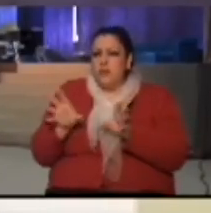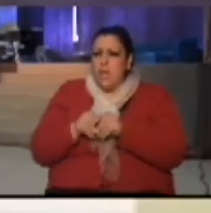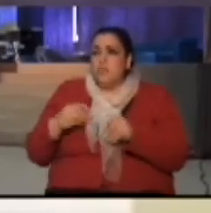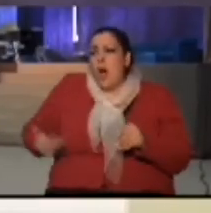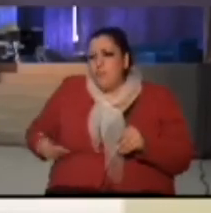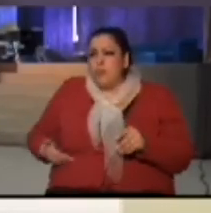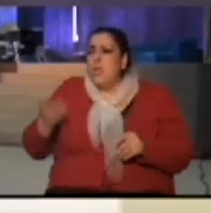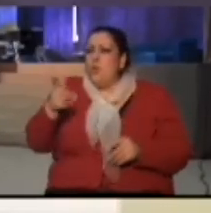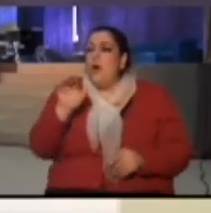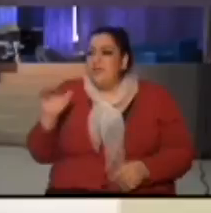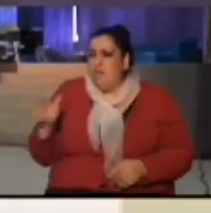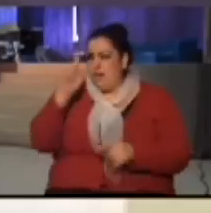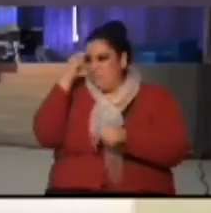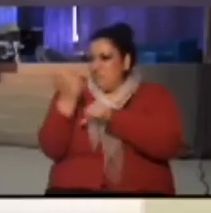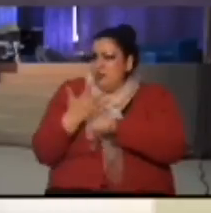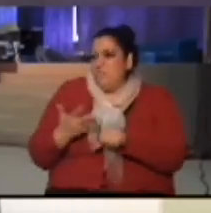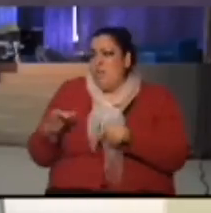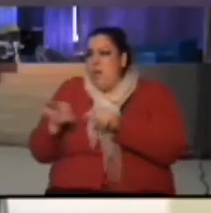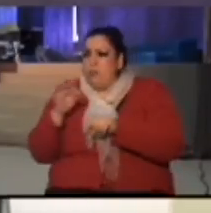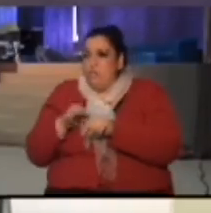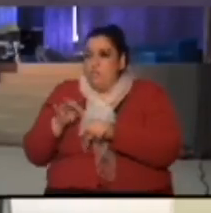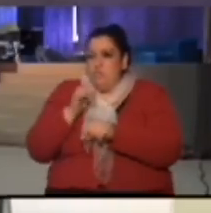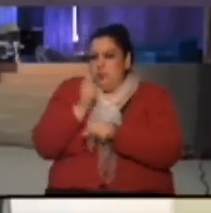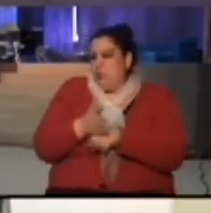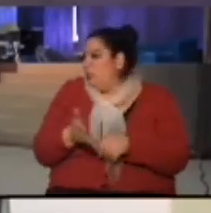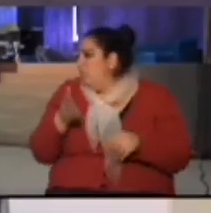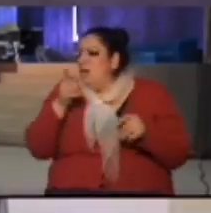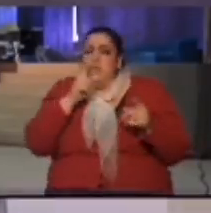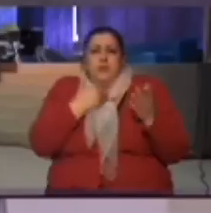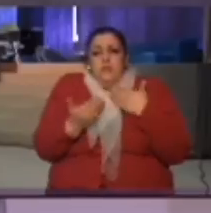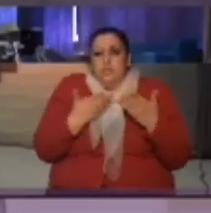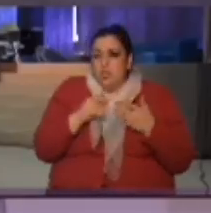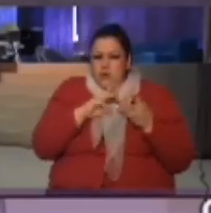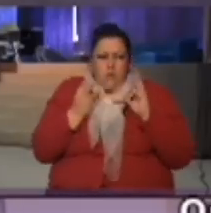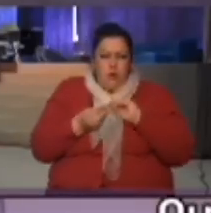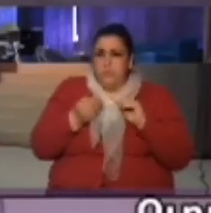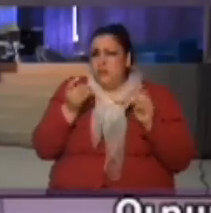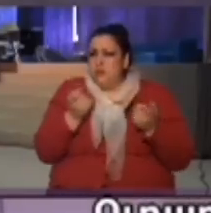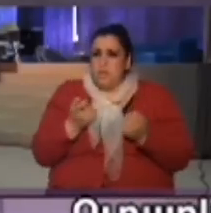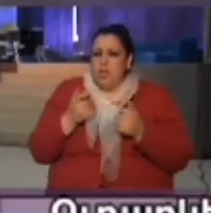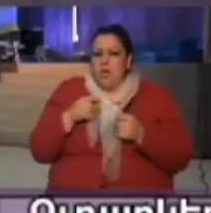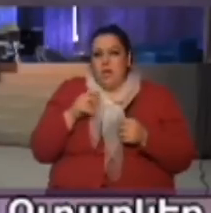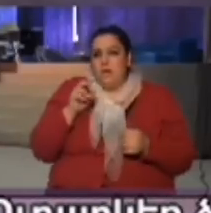քո երեխաները, բայց Աստված տես քեզ ինչ ա վստահել։ Ասում ա, ու մեղքը, որ թողեք,